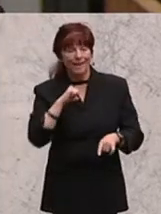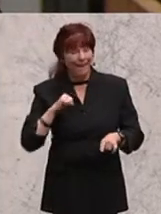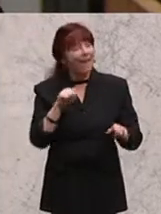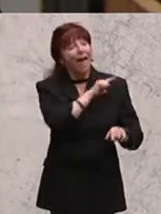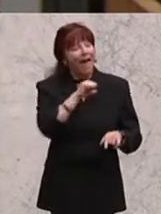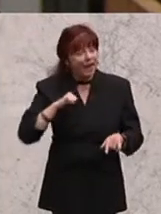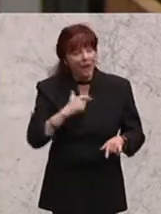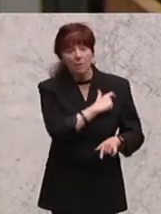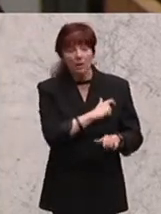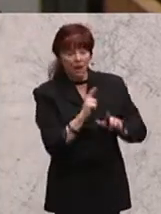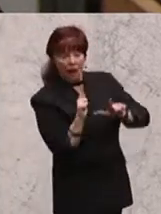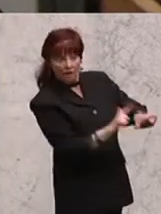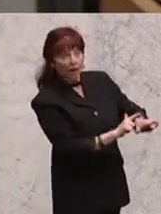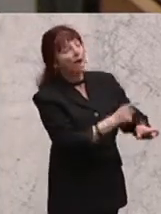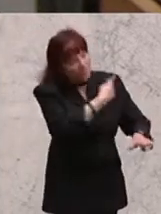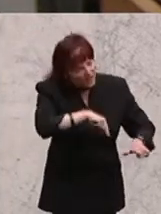verlässt.